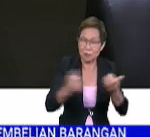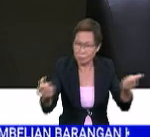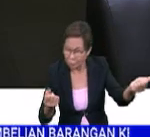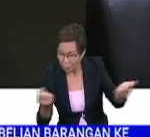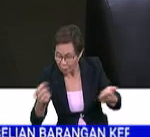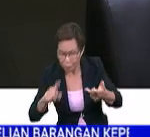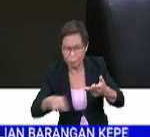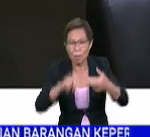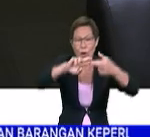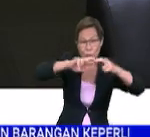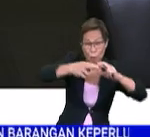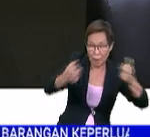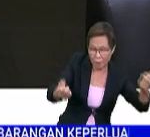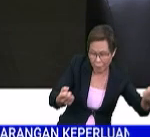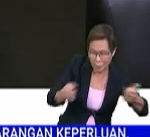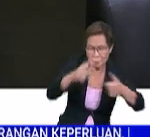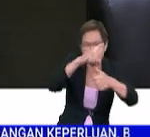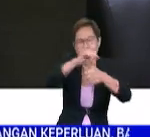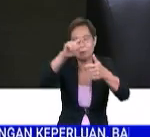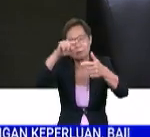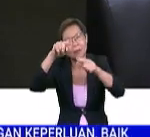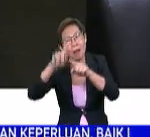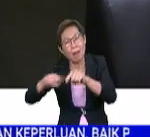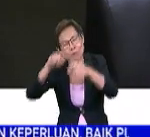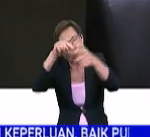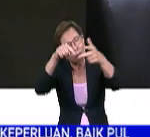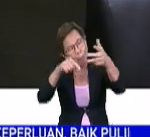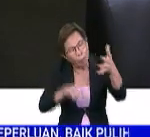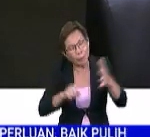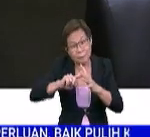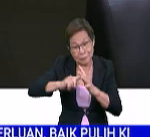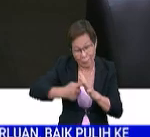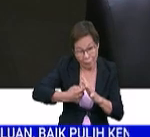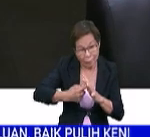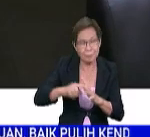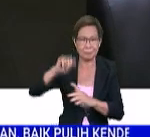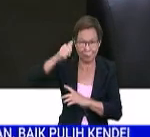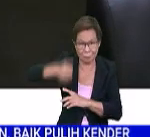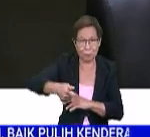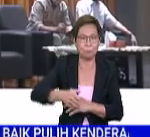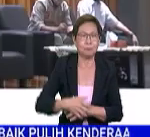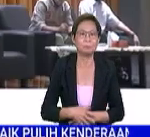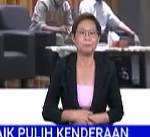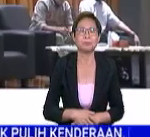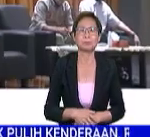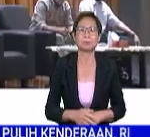kenderaan, repair kenderaan dan sebagainya juga kita akan mulakan mulai besok.